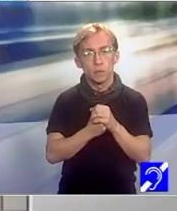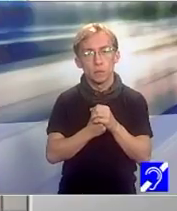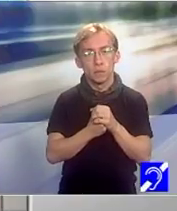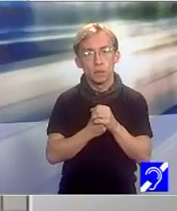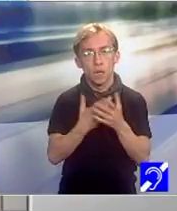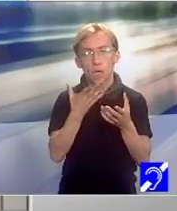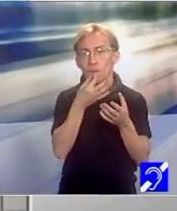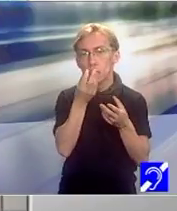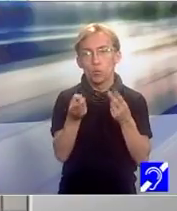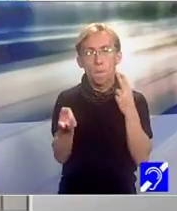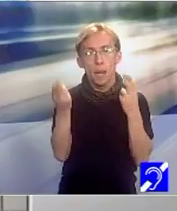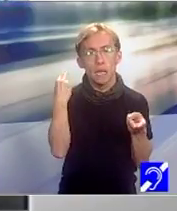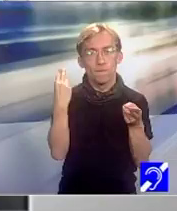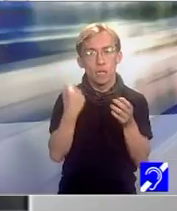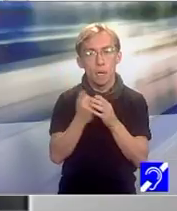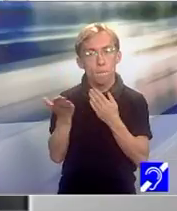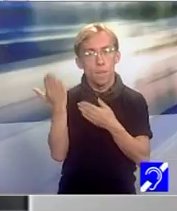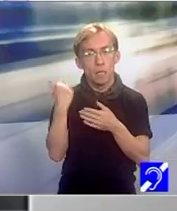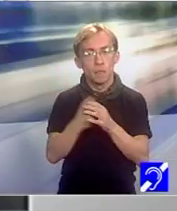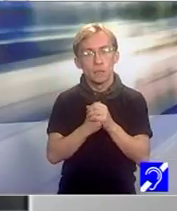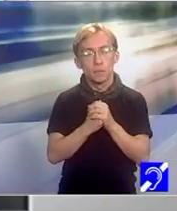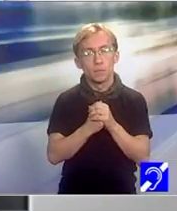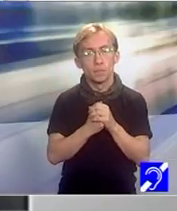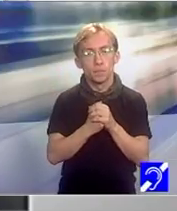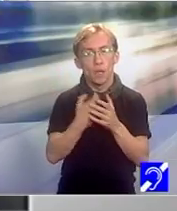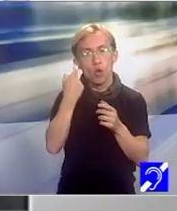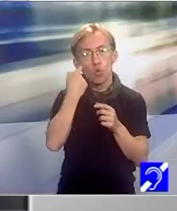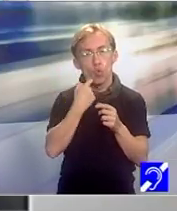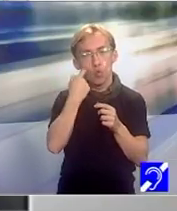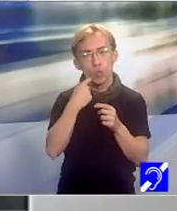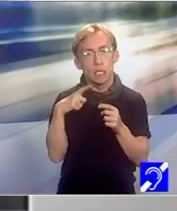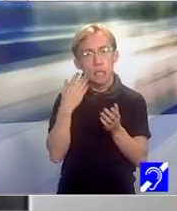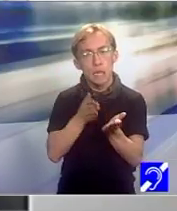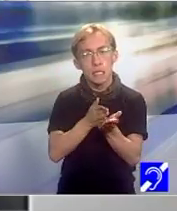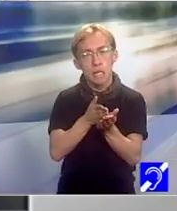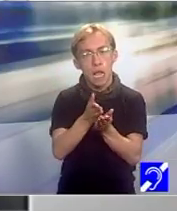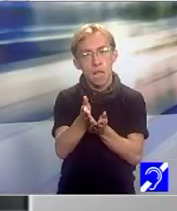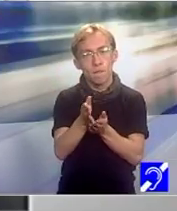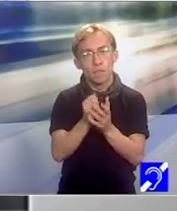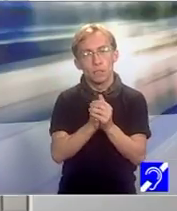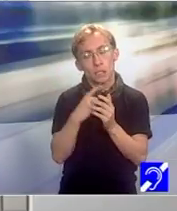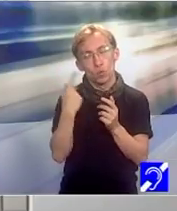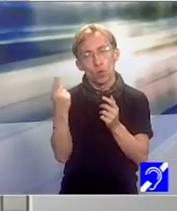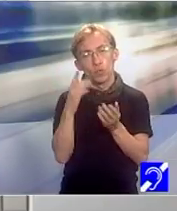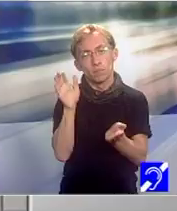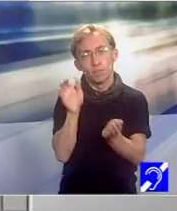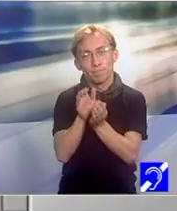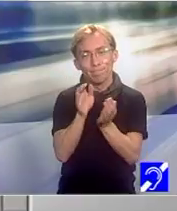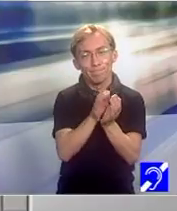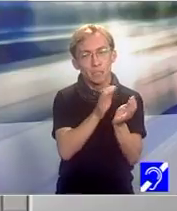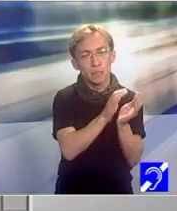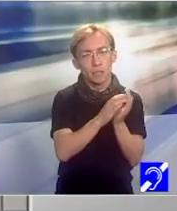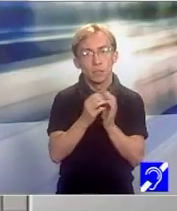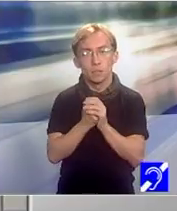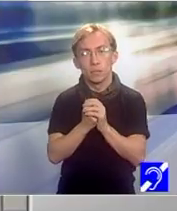mai devreme, și să ne adresăm, mai ales că în Cluj-Napoca există servicii, din păcate, în orașe mai mici, din câte știu, sau chiar în zone